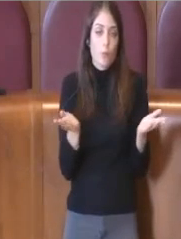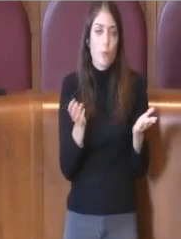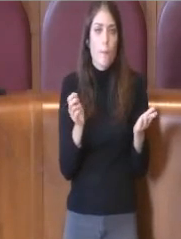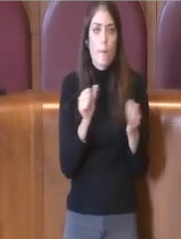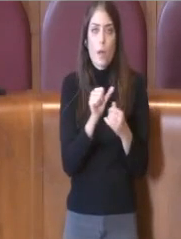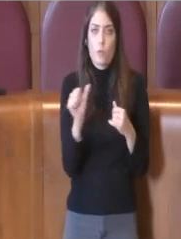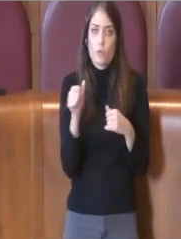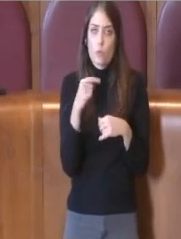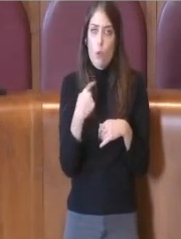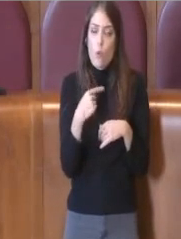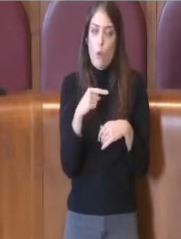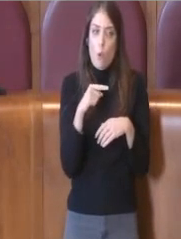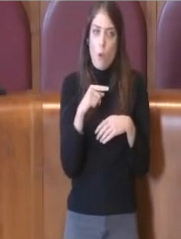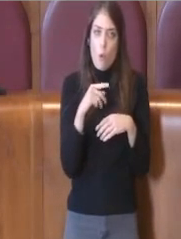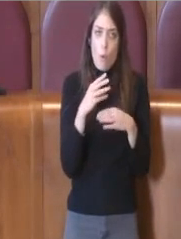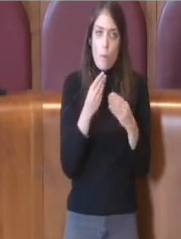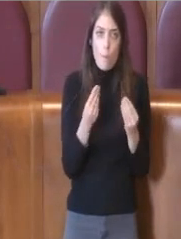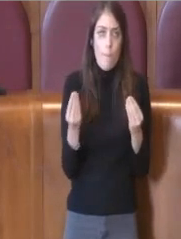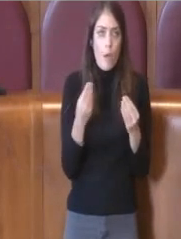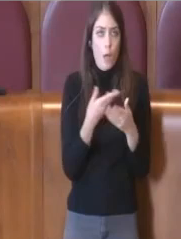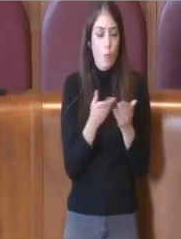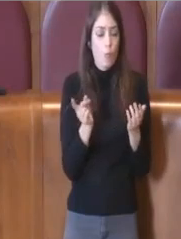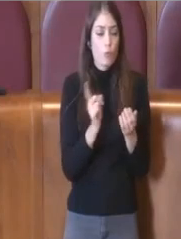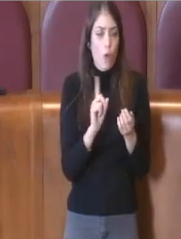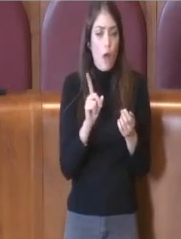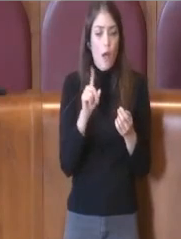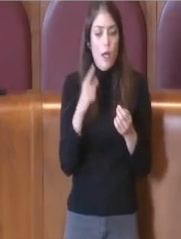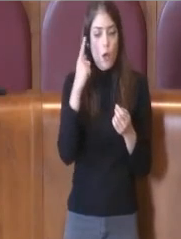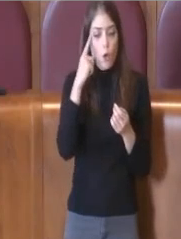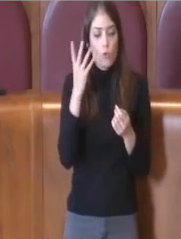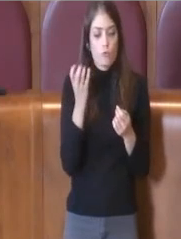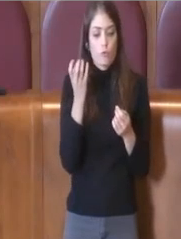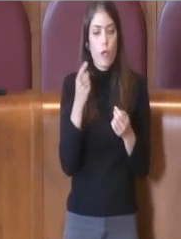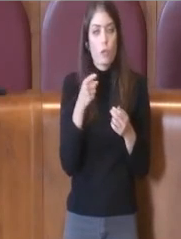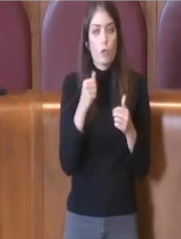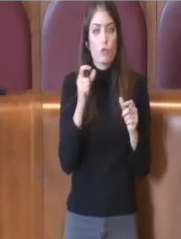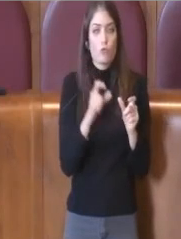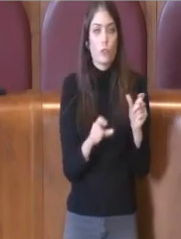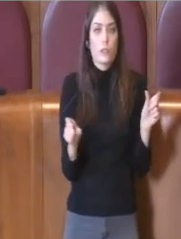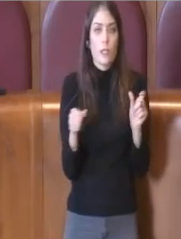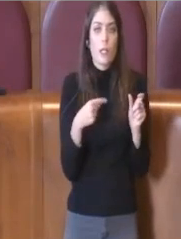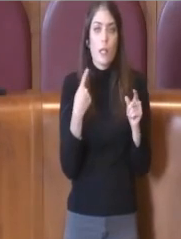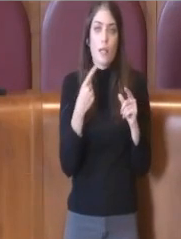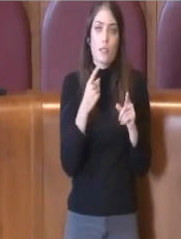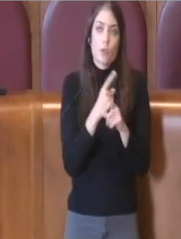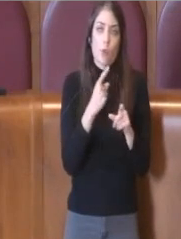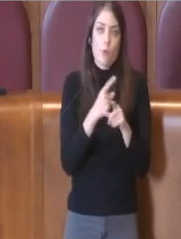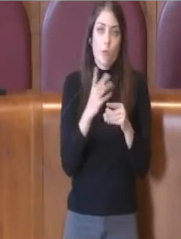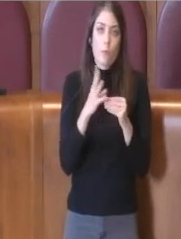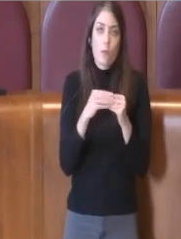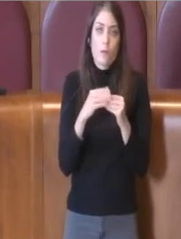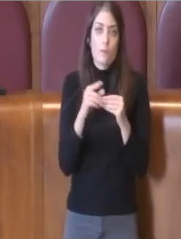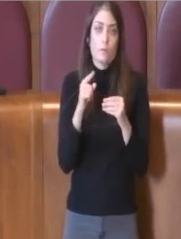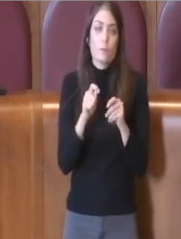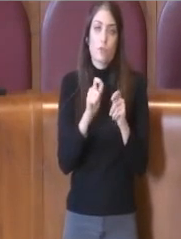solo sui beni pubblici, ma proprio sul concetto di cittadinanza e su quello che la cittadinanza dovrebbe fare per la città,